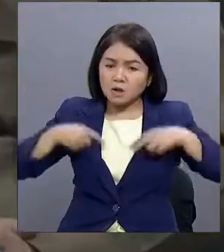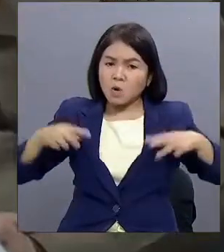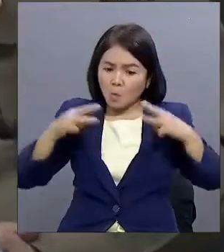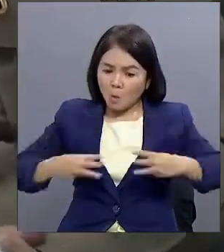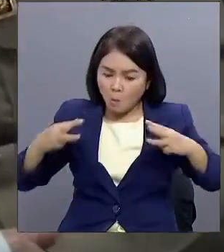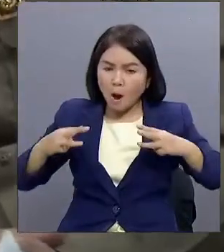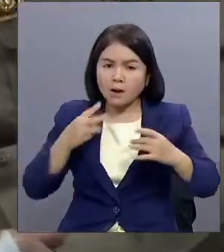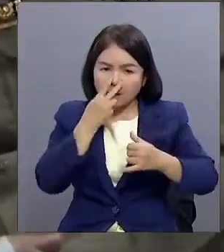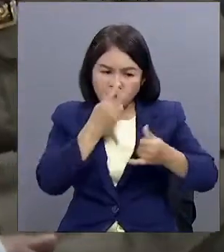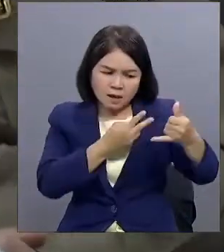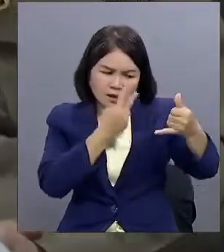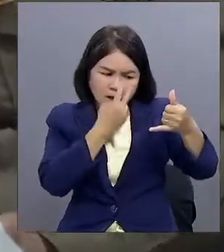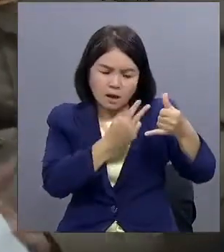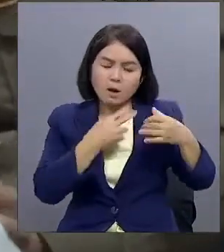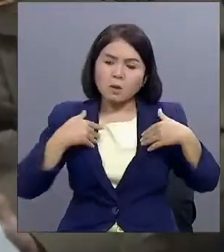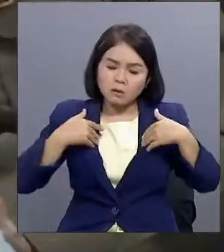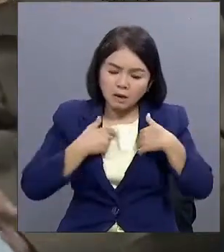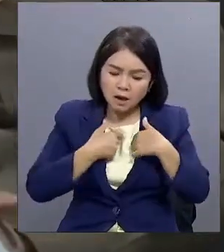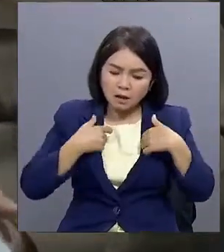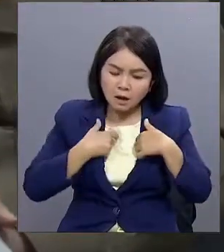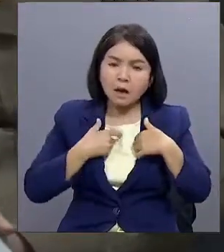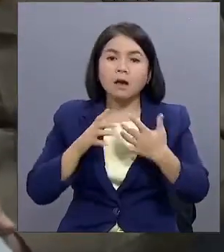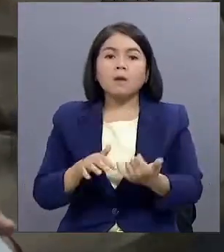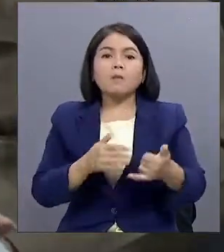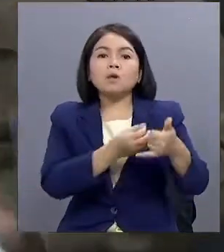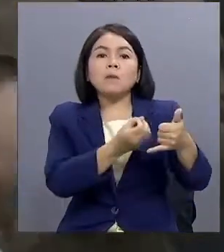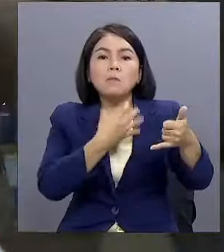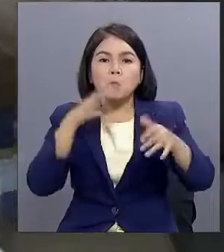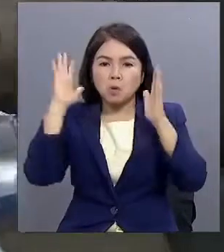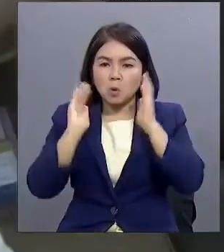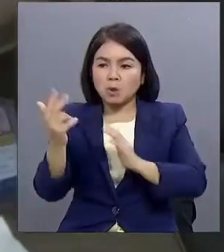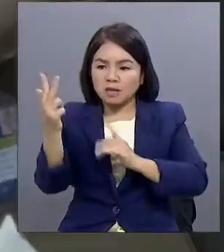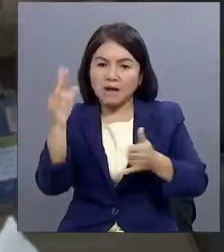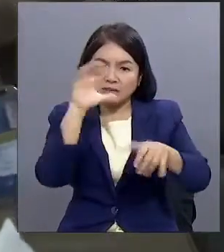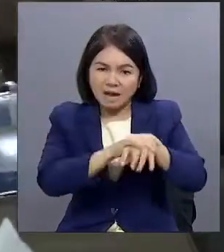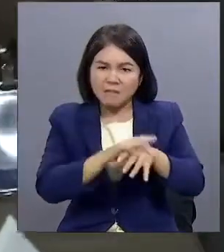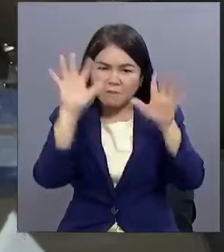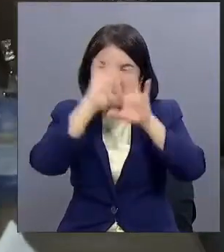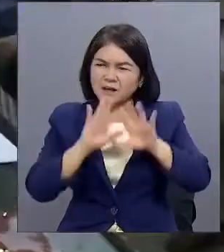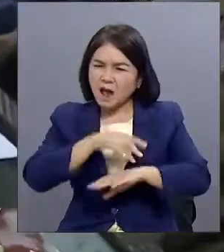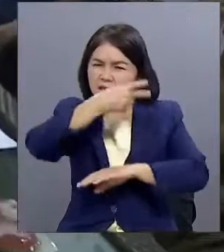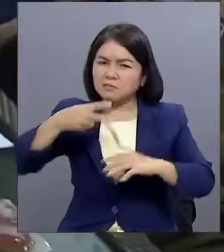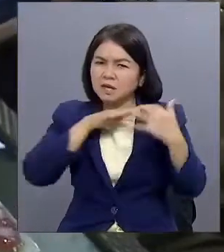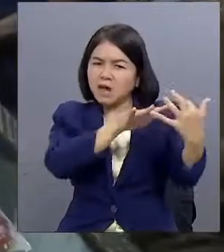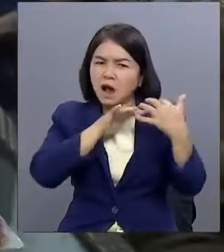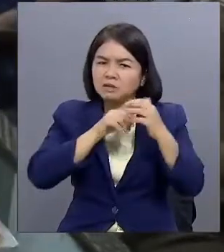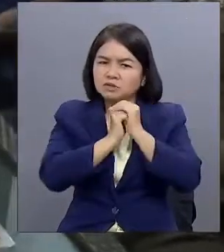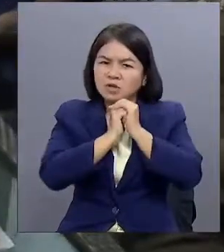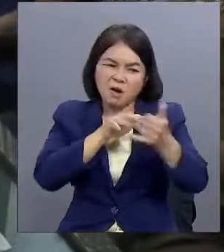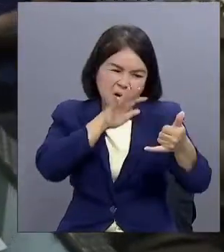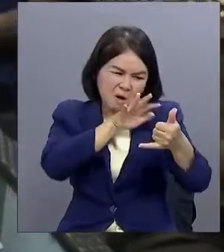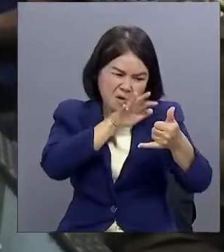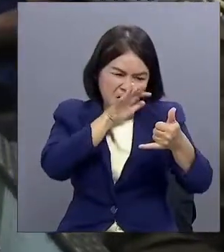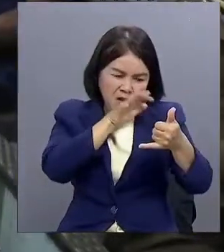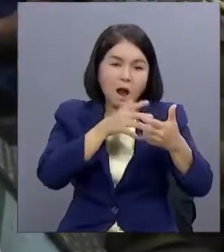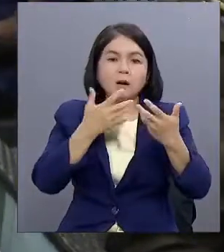วนซักถามเบื้องต้นผู้เสียหายบอกว่ามีชาย3คนจับตัวไปพูดคุยด้วยภาษาจีนข่มขู่และใช้โทรศัพท์มือถือส่งข้อความ